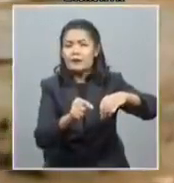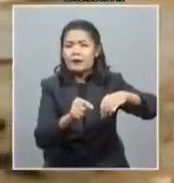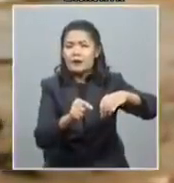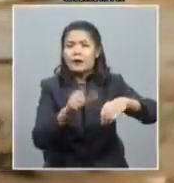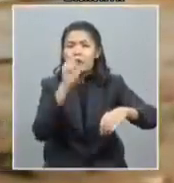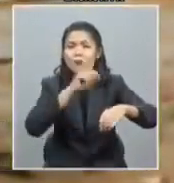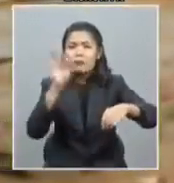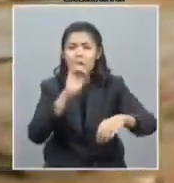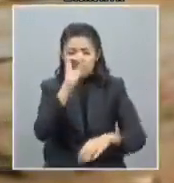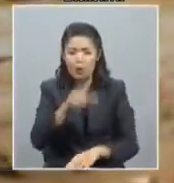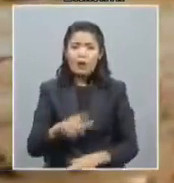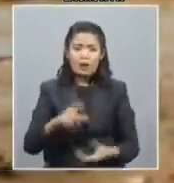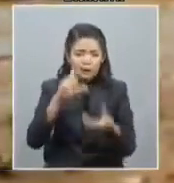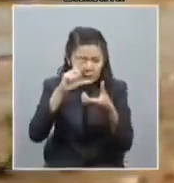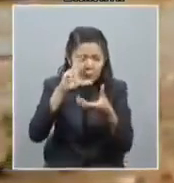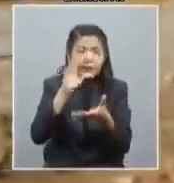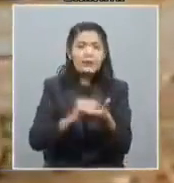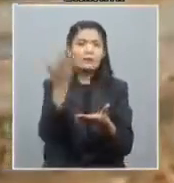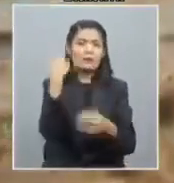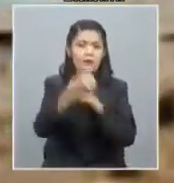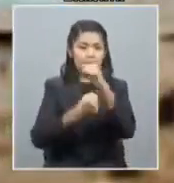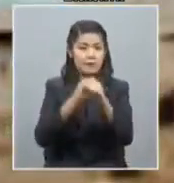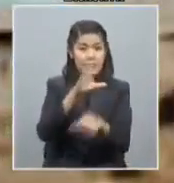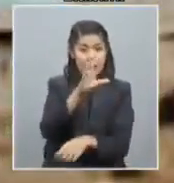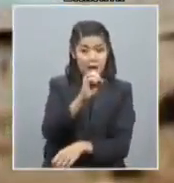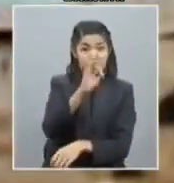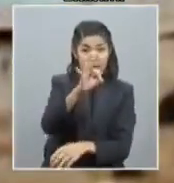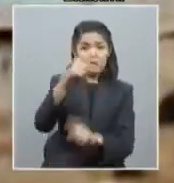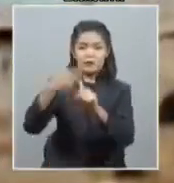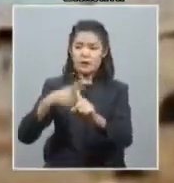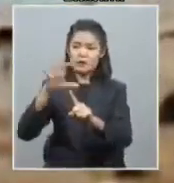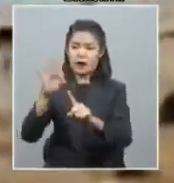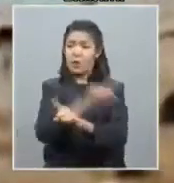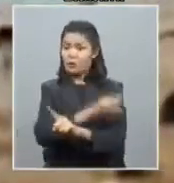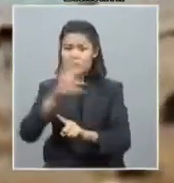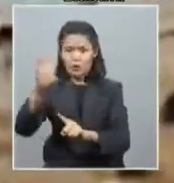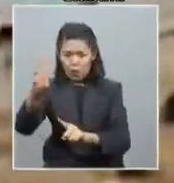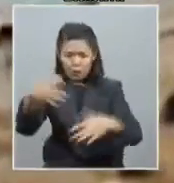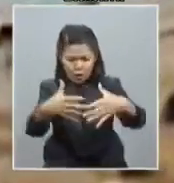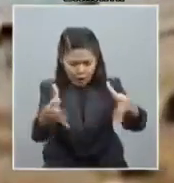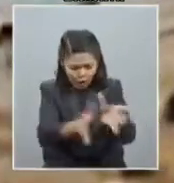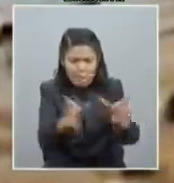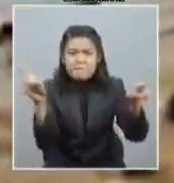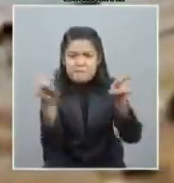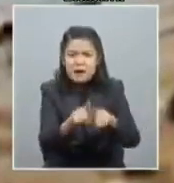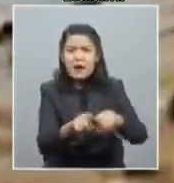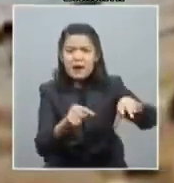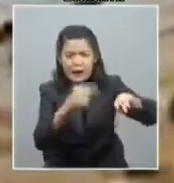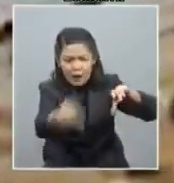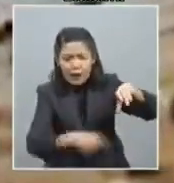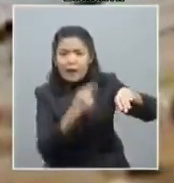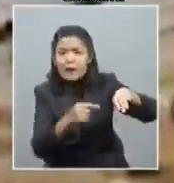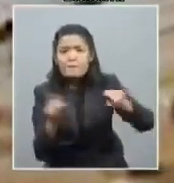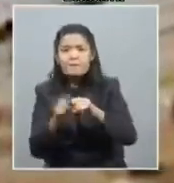ตเตอร์บอกว่าเขาถ่ายเมื่อปี59วันที่6กันยายนโอ้โหถังเหมือนมาก มัน เหมือนกับ